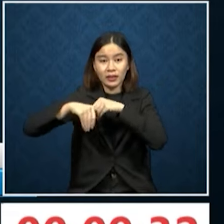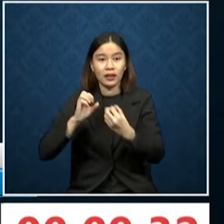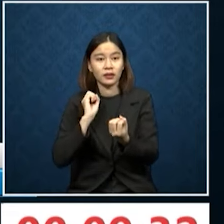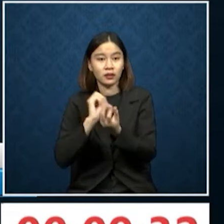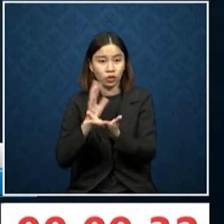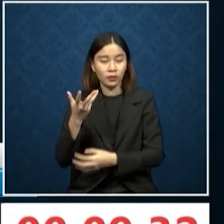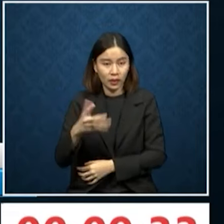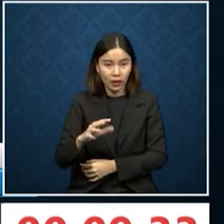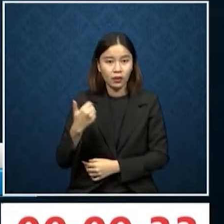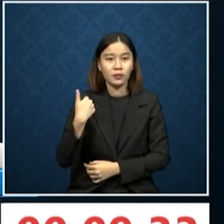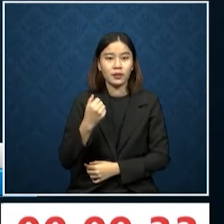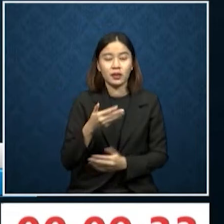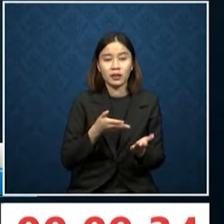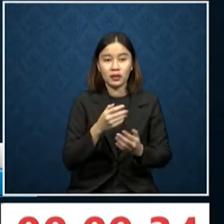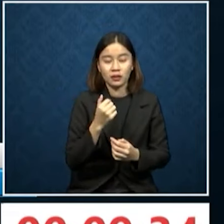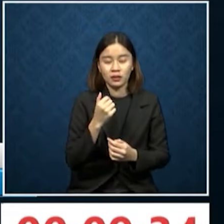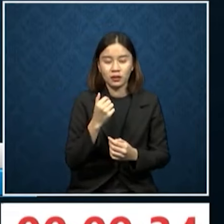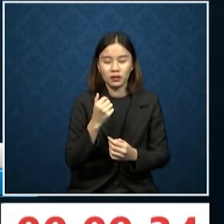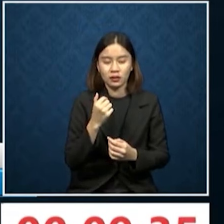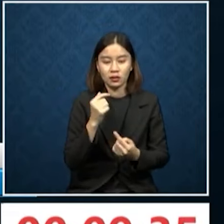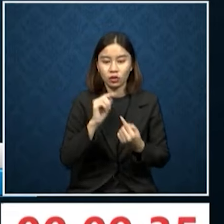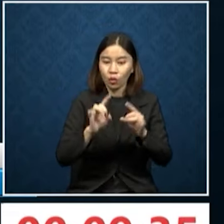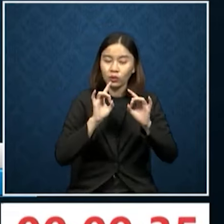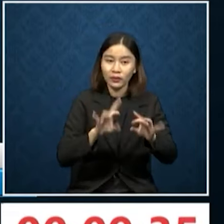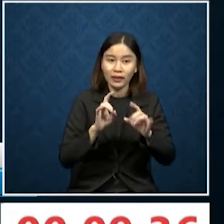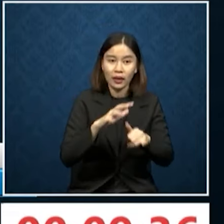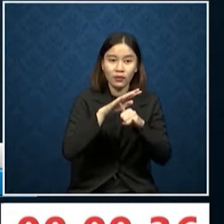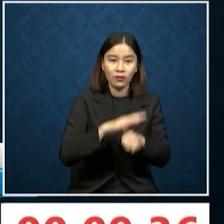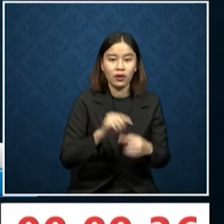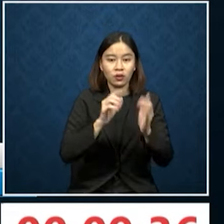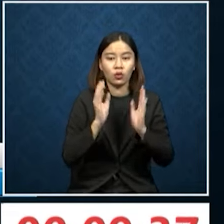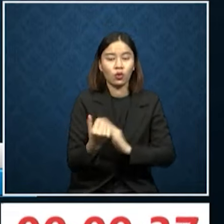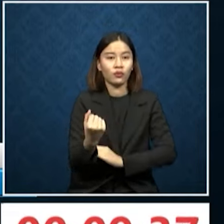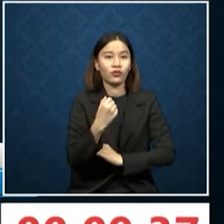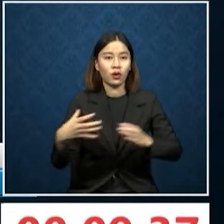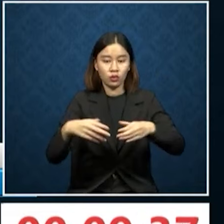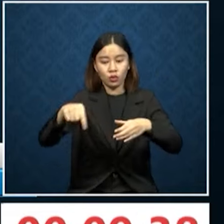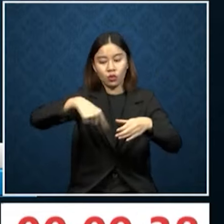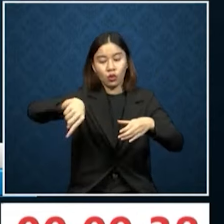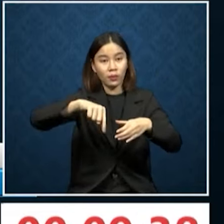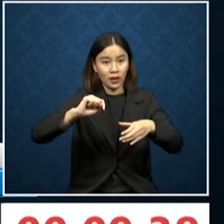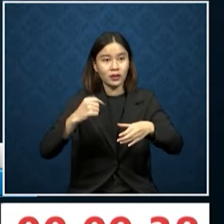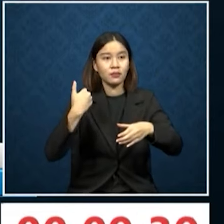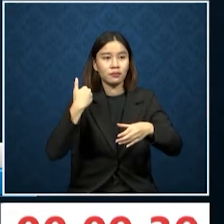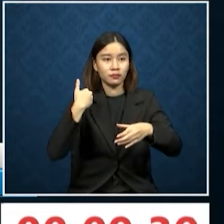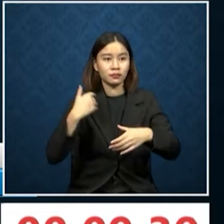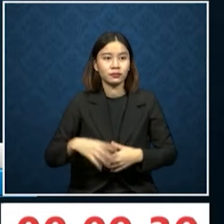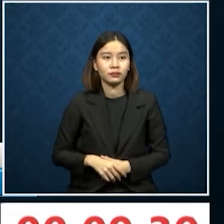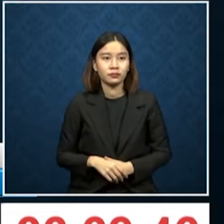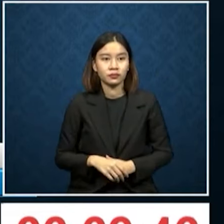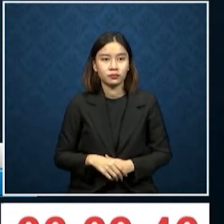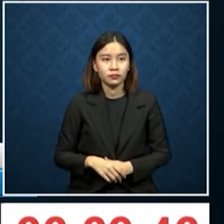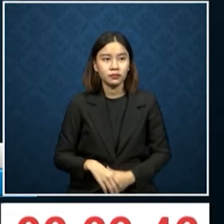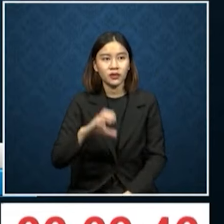แล้วอีกด้านหนึ่งยังถูกซ้ำเติมด้วยอิทธิพลของบรรดาเหล่าพญานาคสายพันธุ์ไทยอีกด้วย